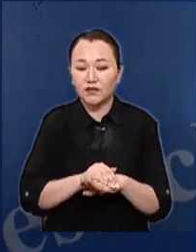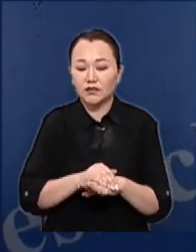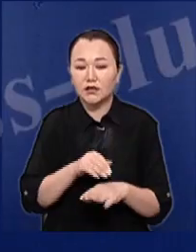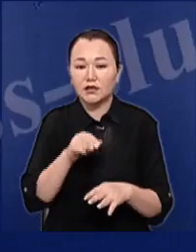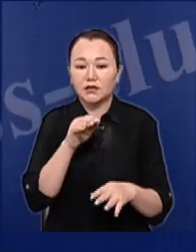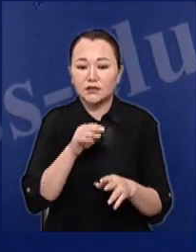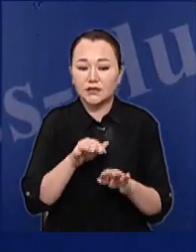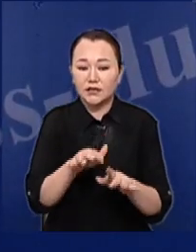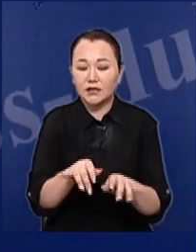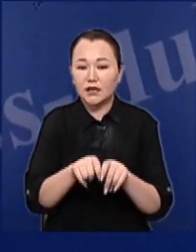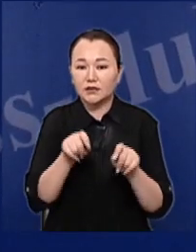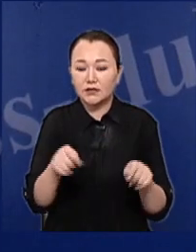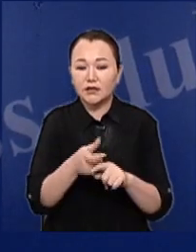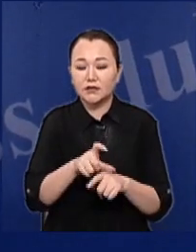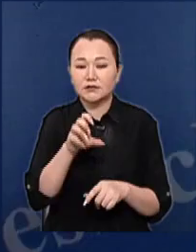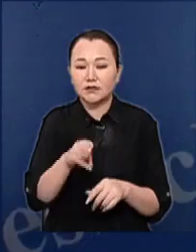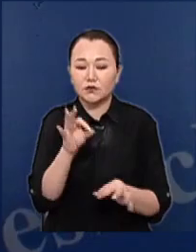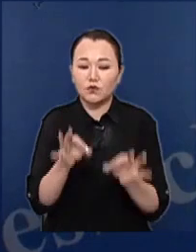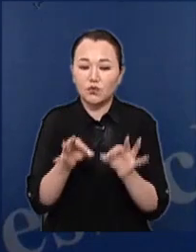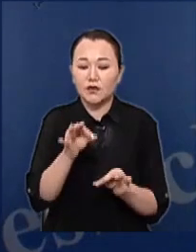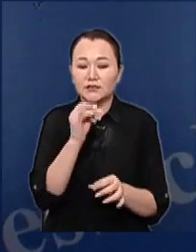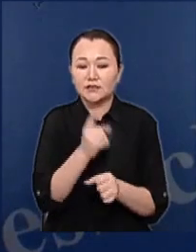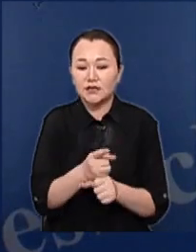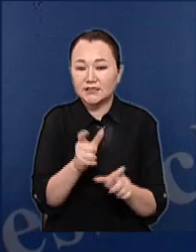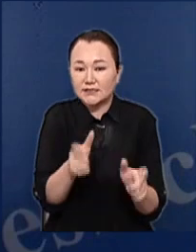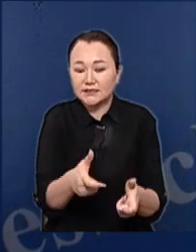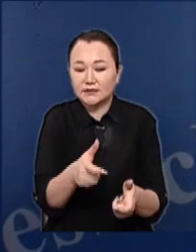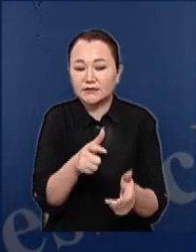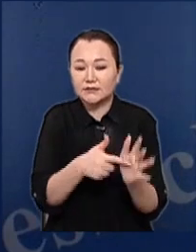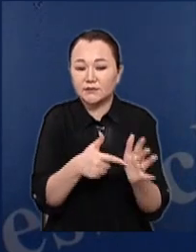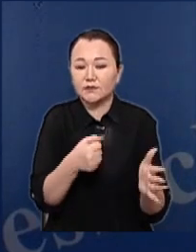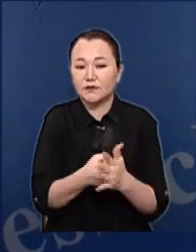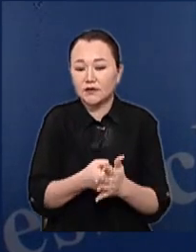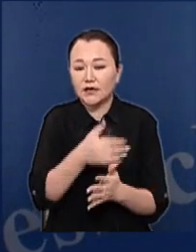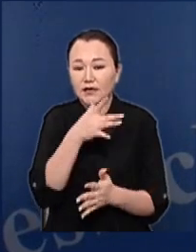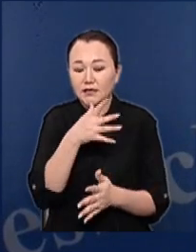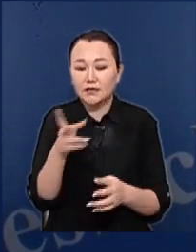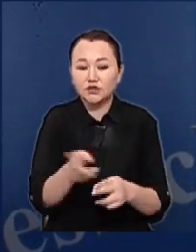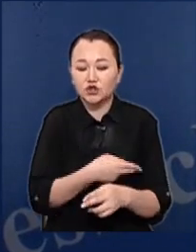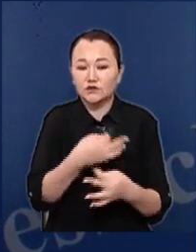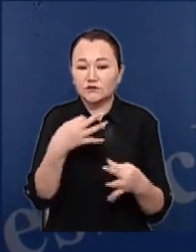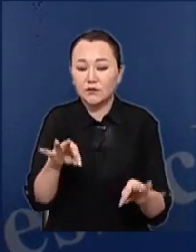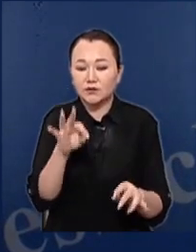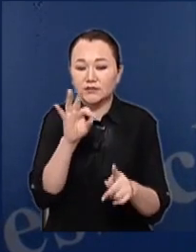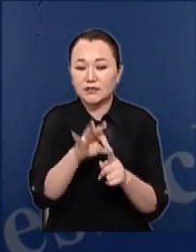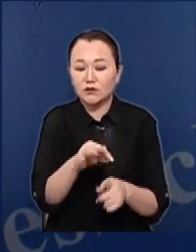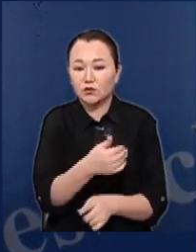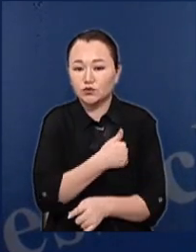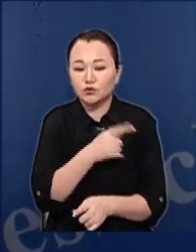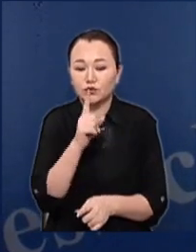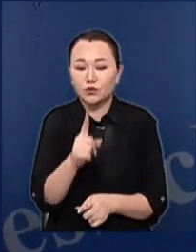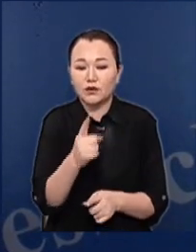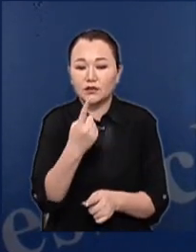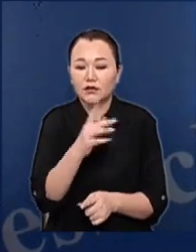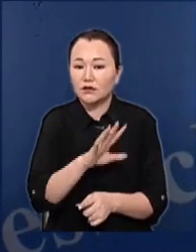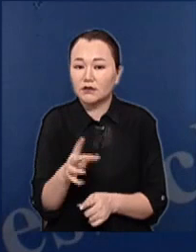іс қозғалып, осы баптың нормасы бойынша, санкциясы бойынша 7 жылдан аса бас бостандығынан айыру мерзімі көзделуде. Бірақ бір